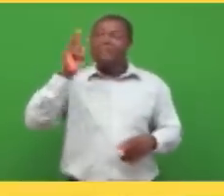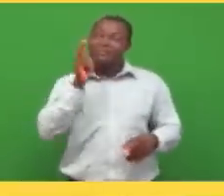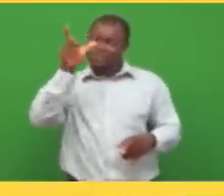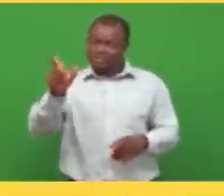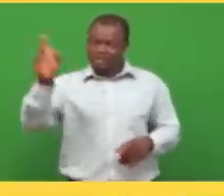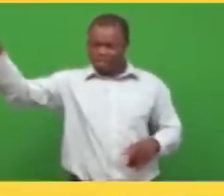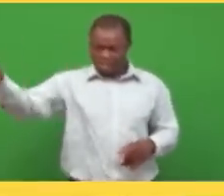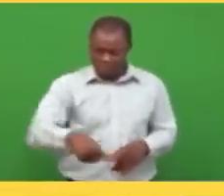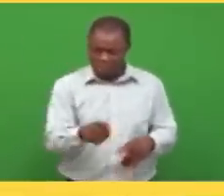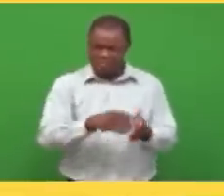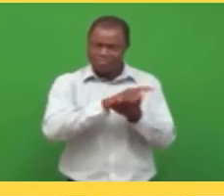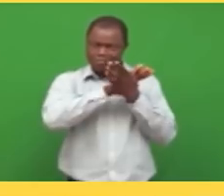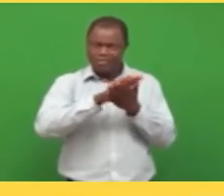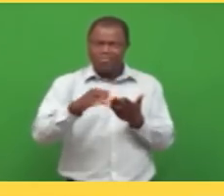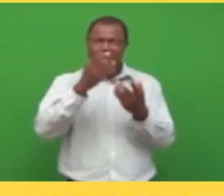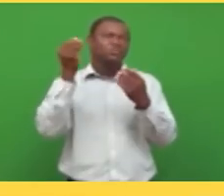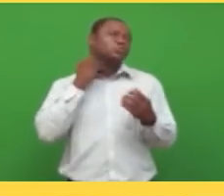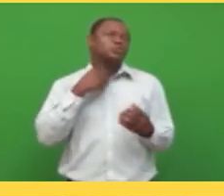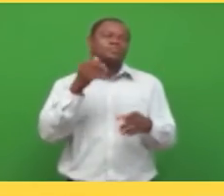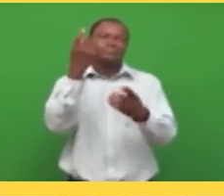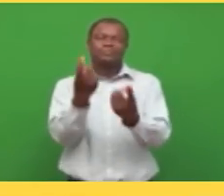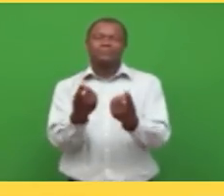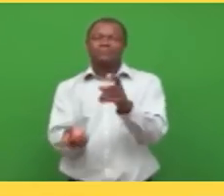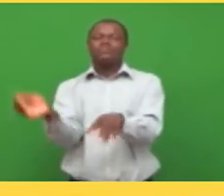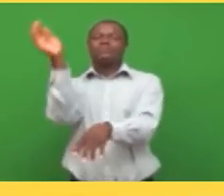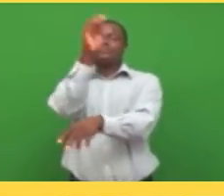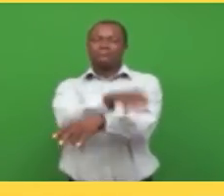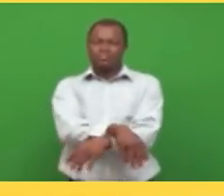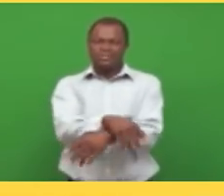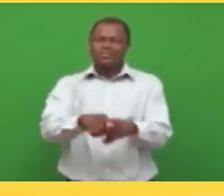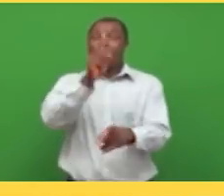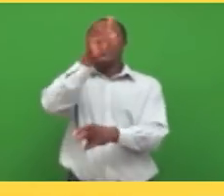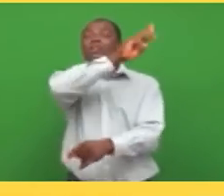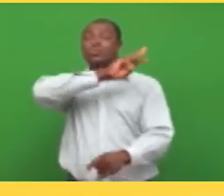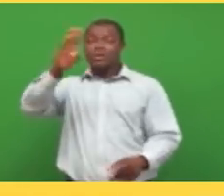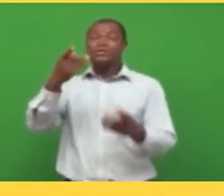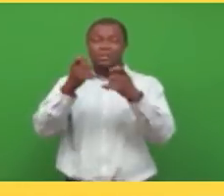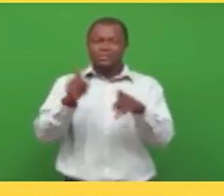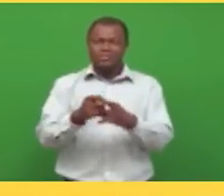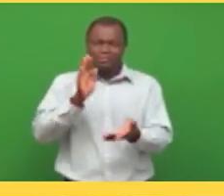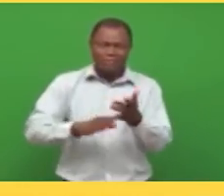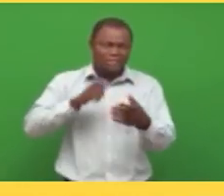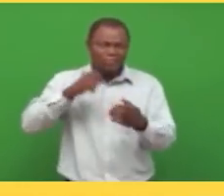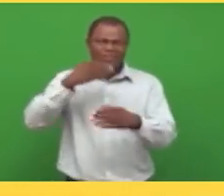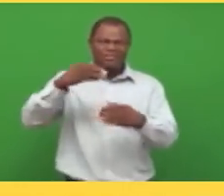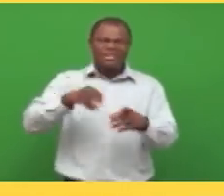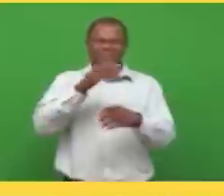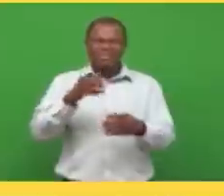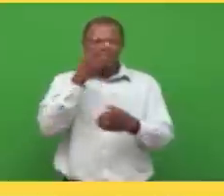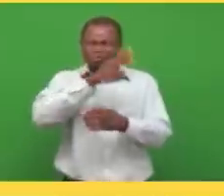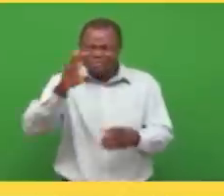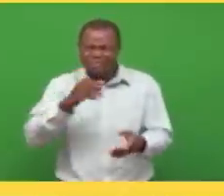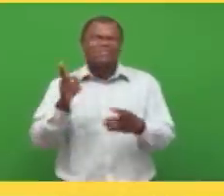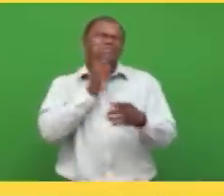hamudzokere munobva vadekara mapedza chino chivhiki vanhu vanombotanga vachamhanya vachamhanya pavhiki repiri